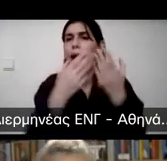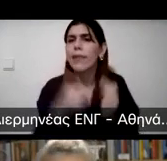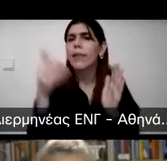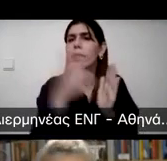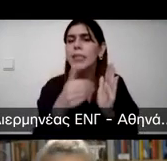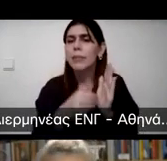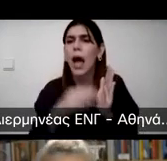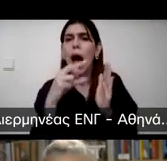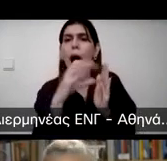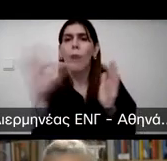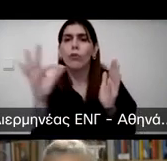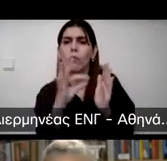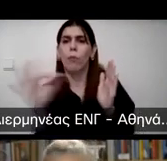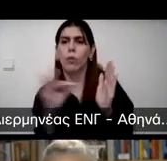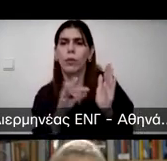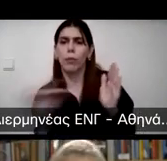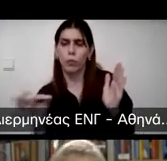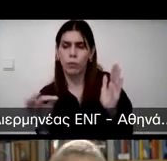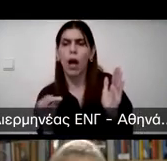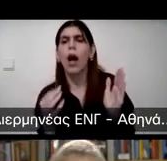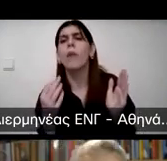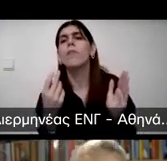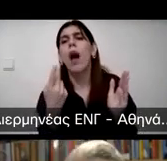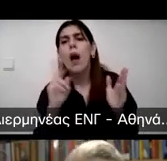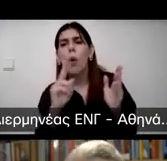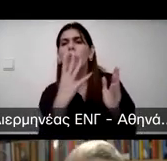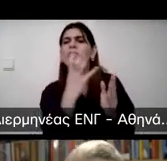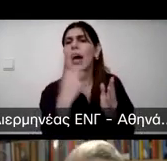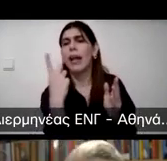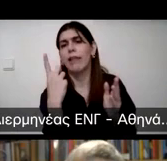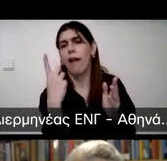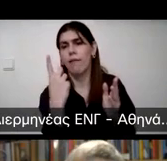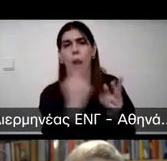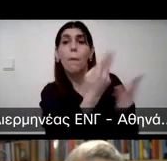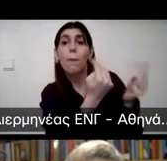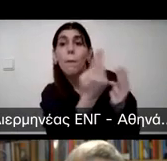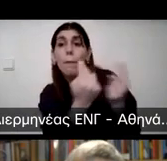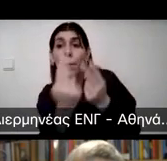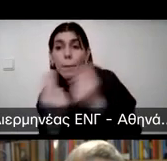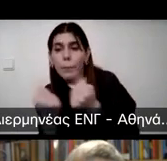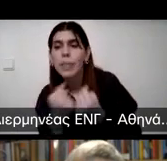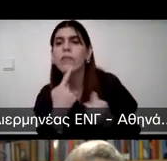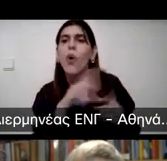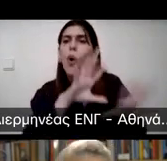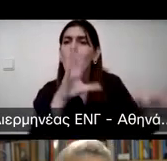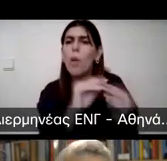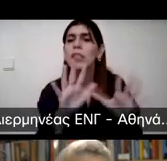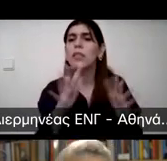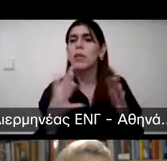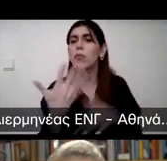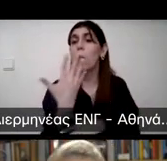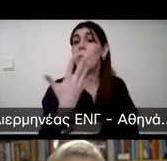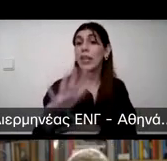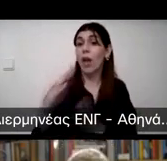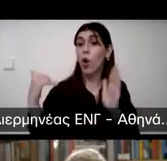μηντιακά κείμενα, τα οποία προέρχονται από 41 διαφορετικές πηγές, αριθμούν περίπου 500.000 λέξεις και έχουν συνταχθεί